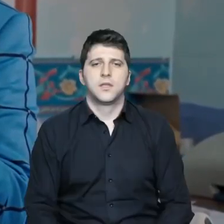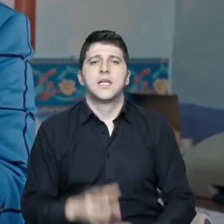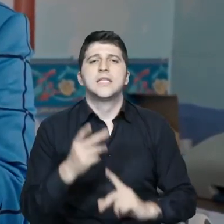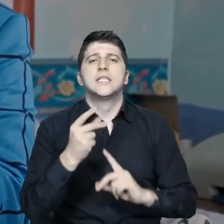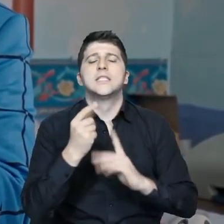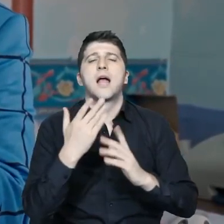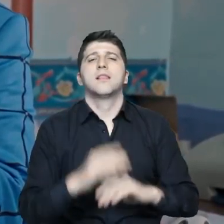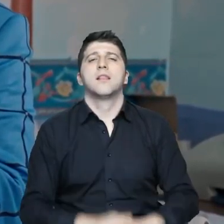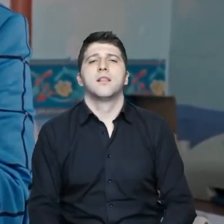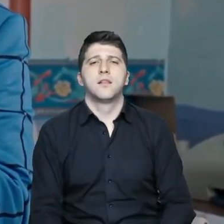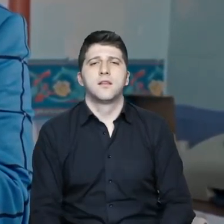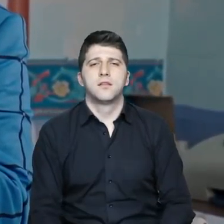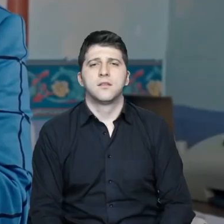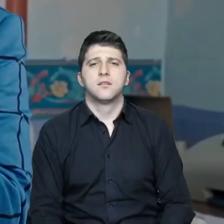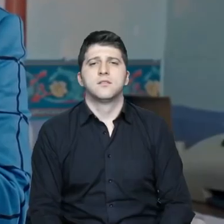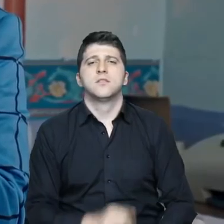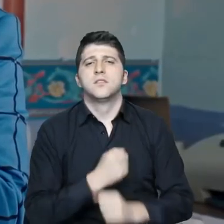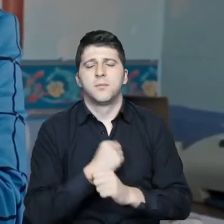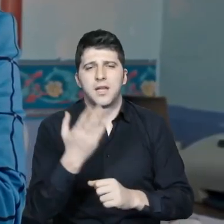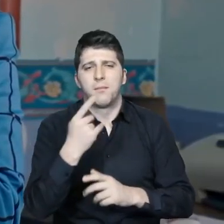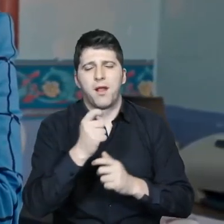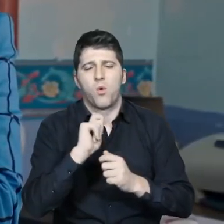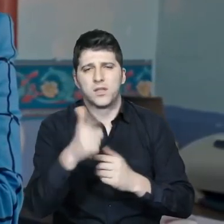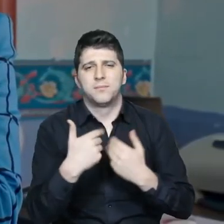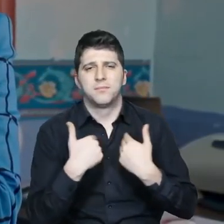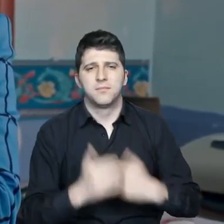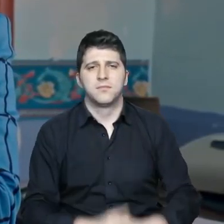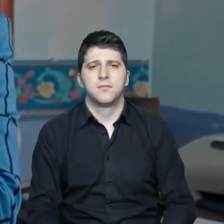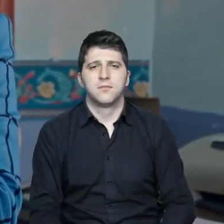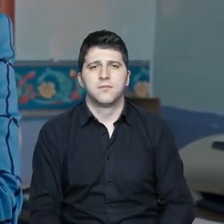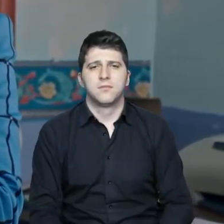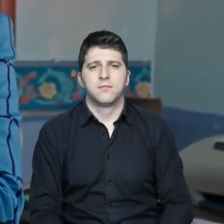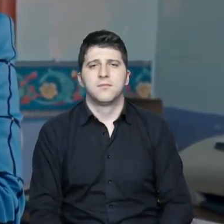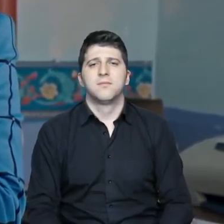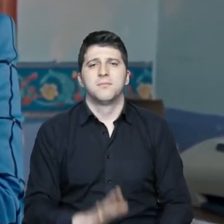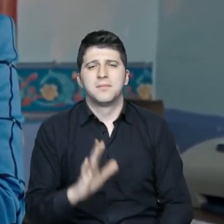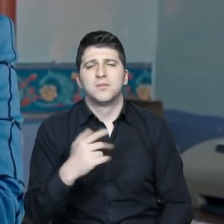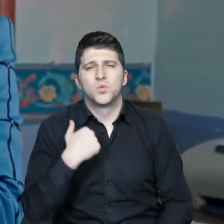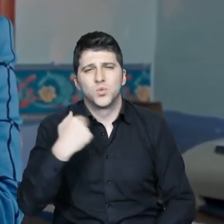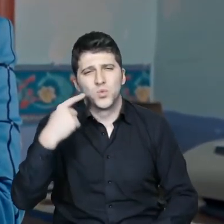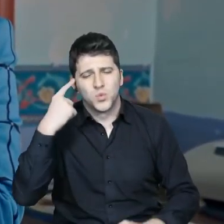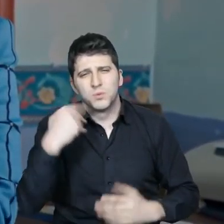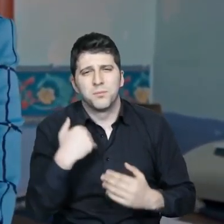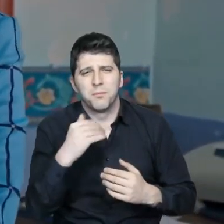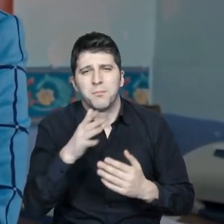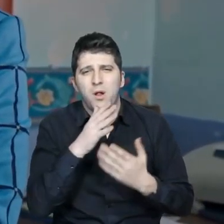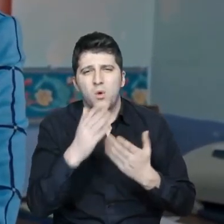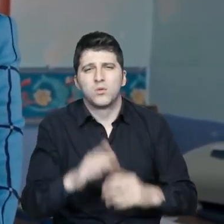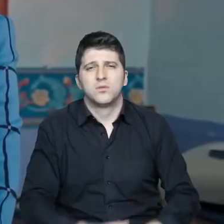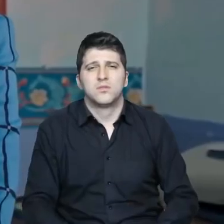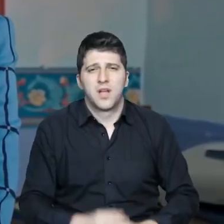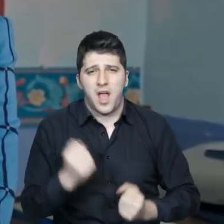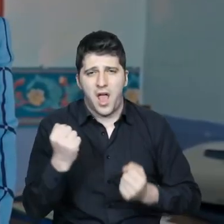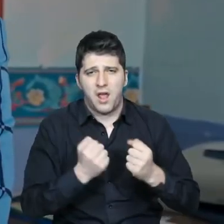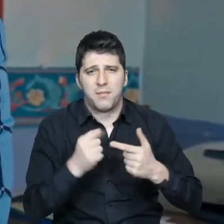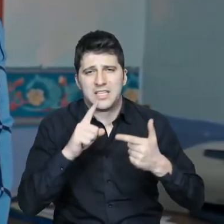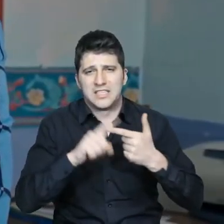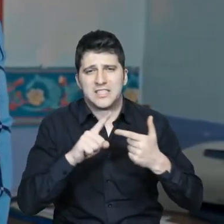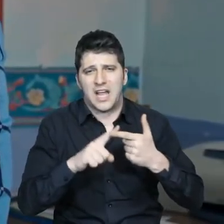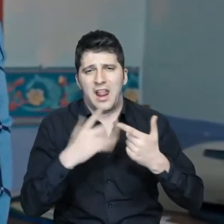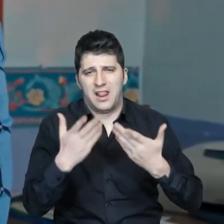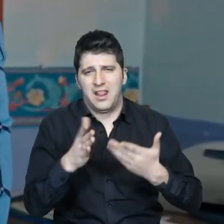İhsan. Canım gel paranı al. Yalnız şöyle bir şey düşündüm biliyorsun. Araba ikinci ele